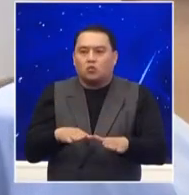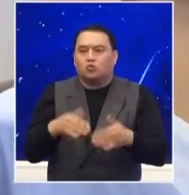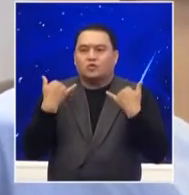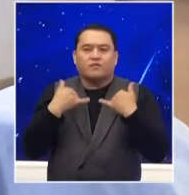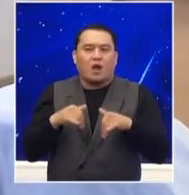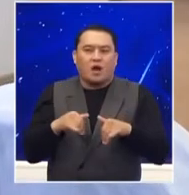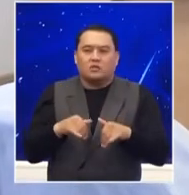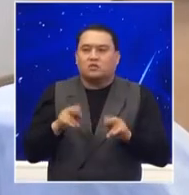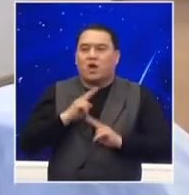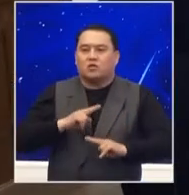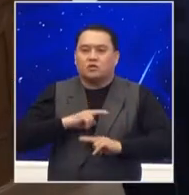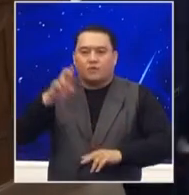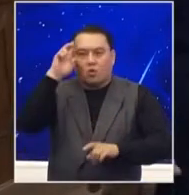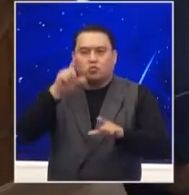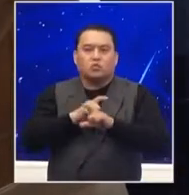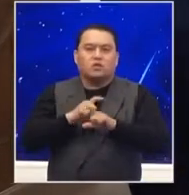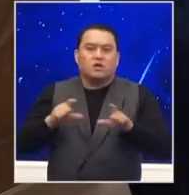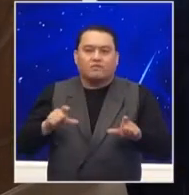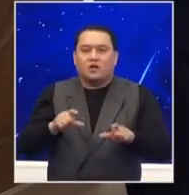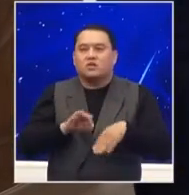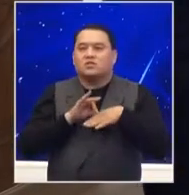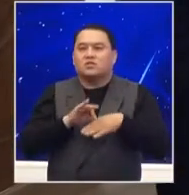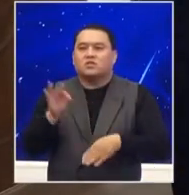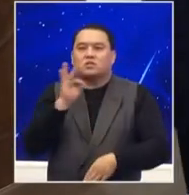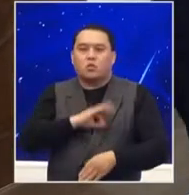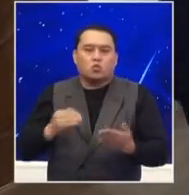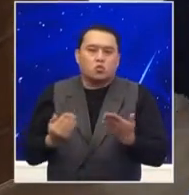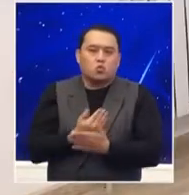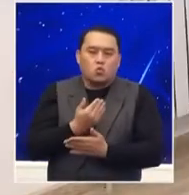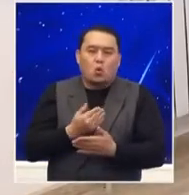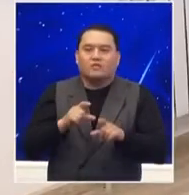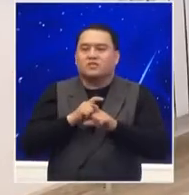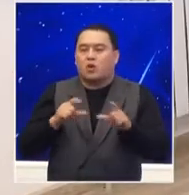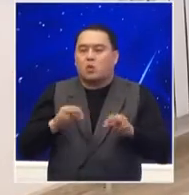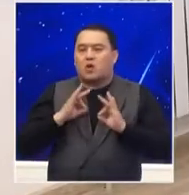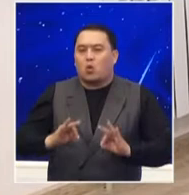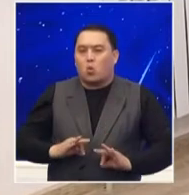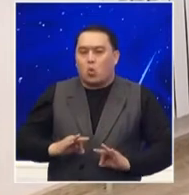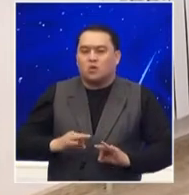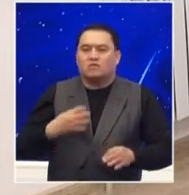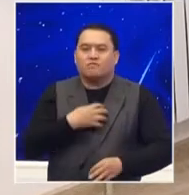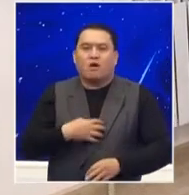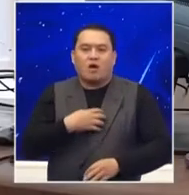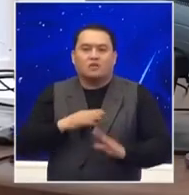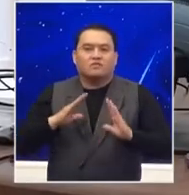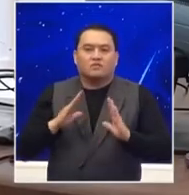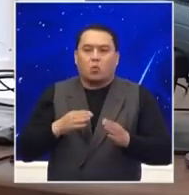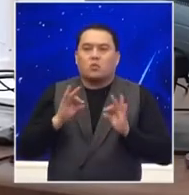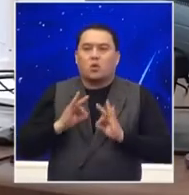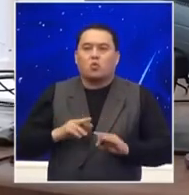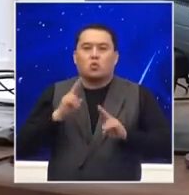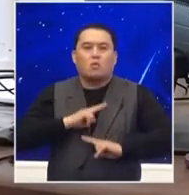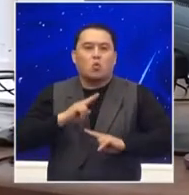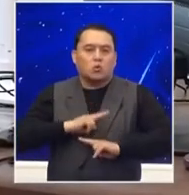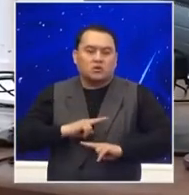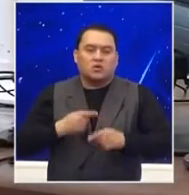впечатляют, делятся сотрудники госучреждения. Введение в эксплуатацию нового современного здания прокуратуры – знаковое событие не только для прокурорских